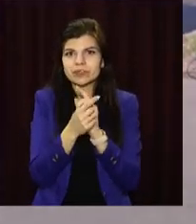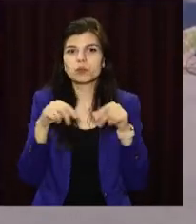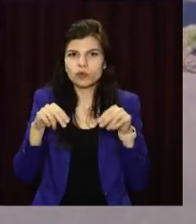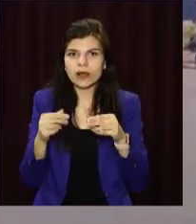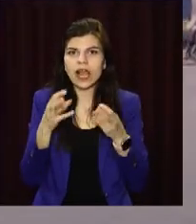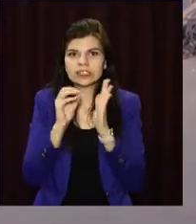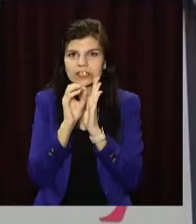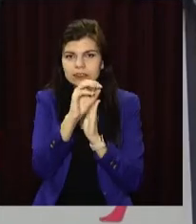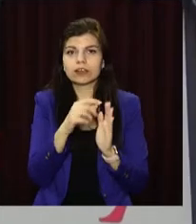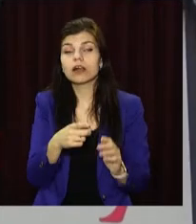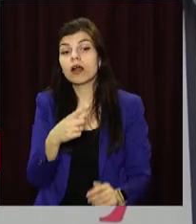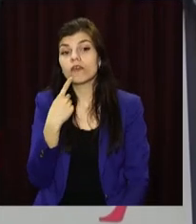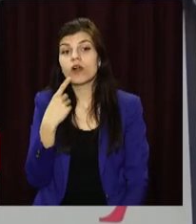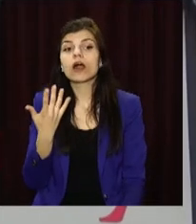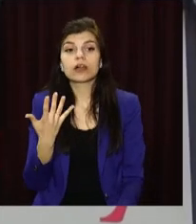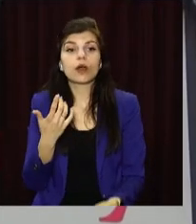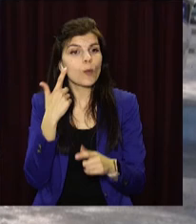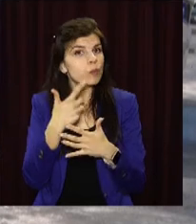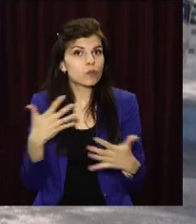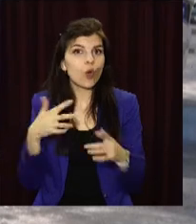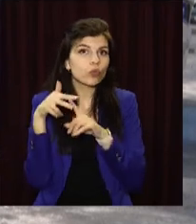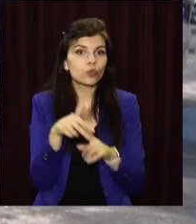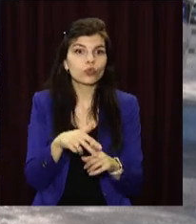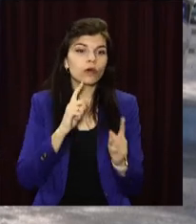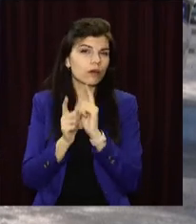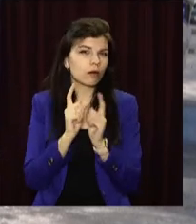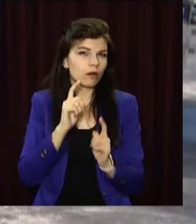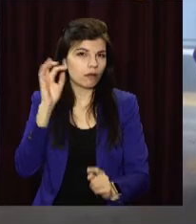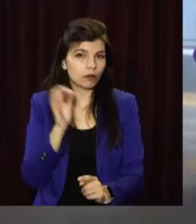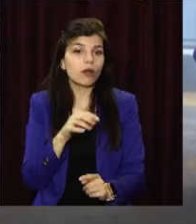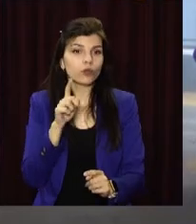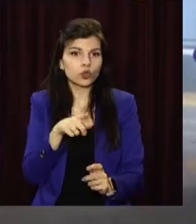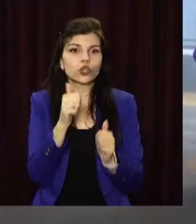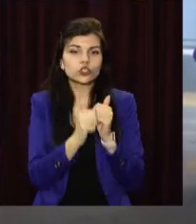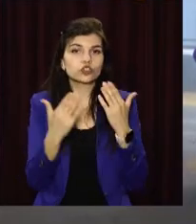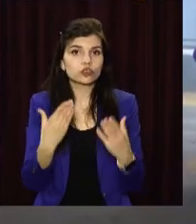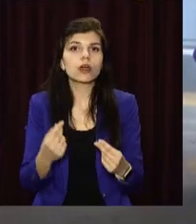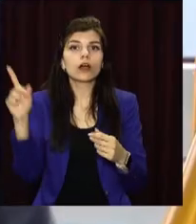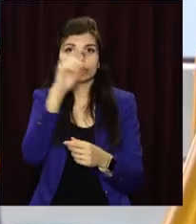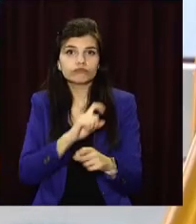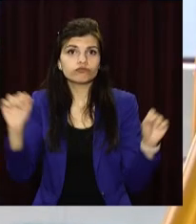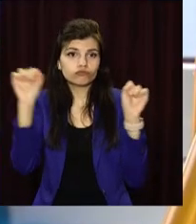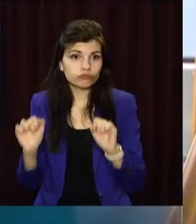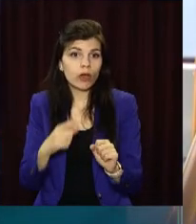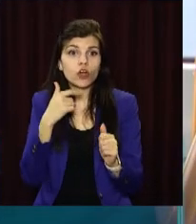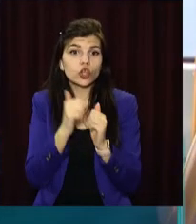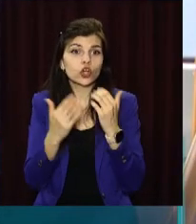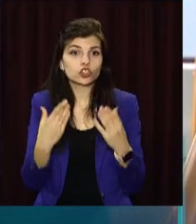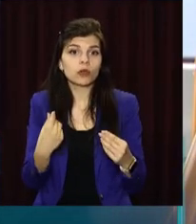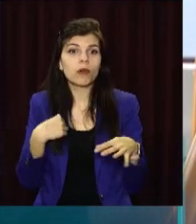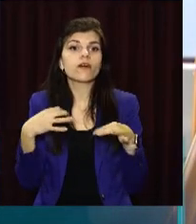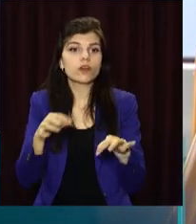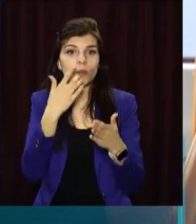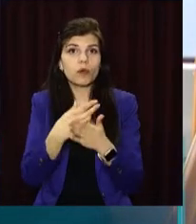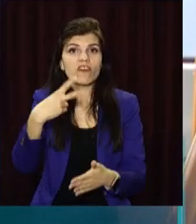перевірили системи та механізми, на які припадають найбільші навантаження під час руху. Також щодня транспорт дезінфікують. Ежедневно ми випускаємо на лінію